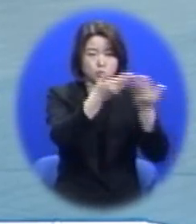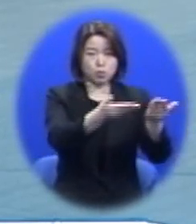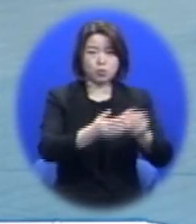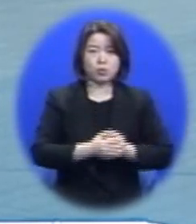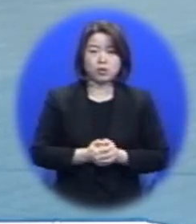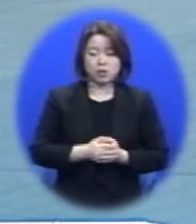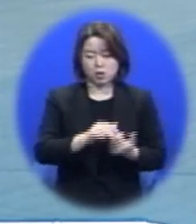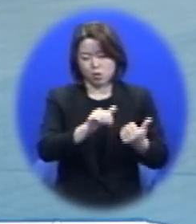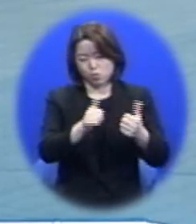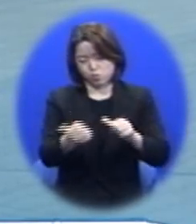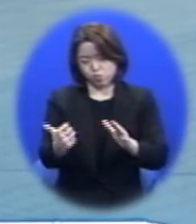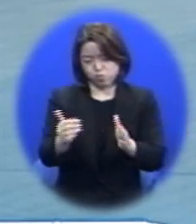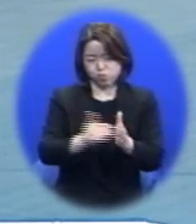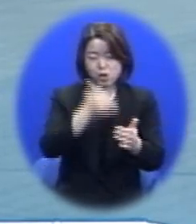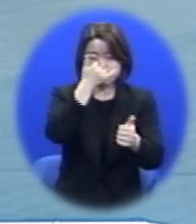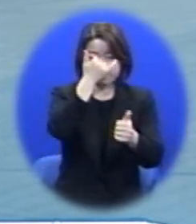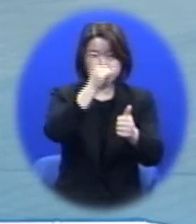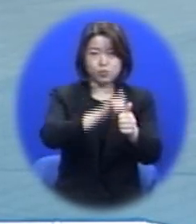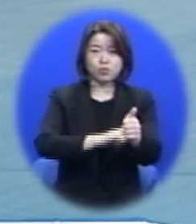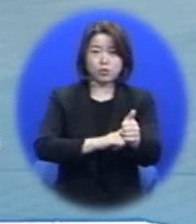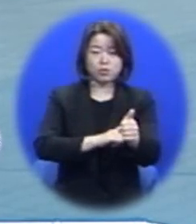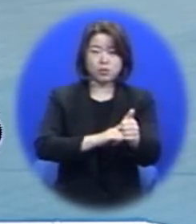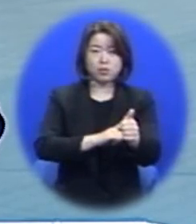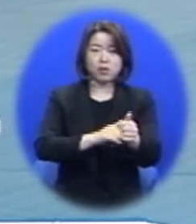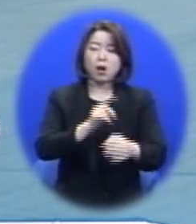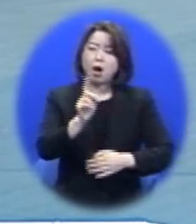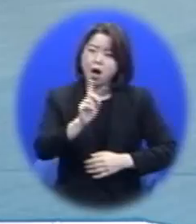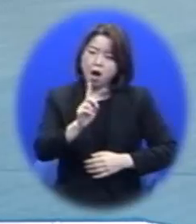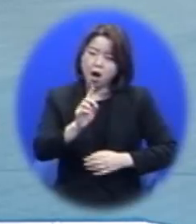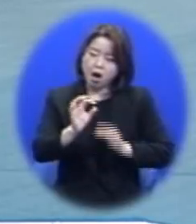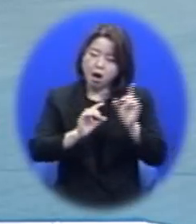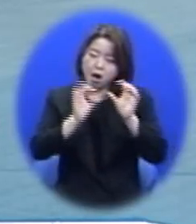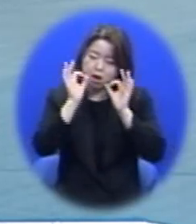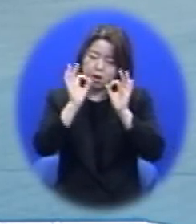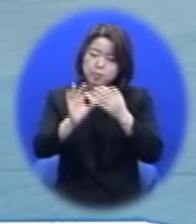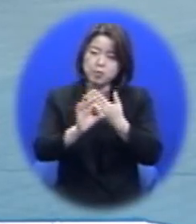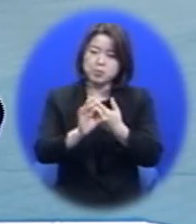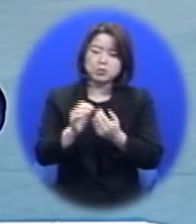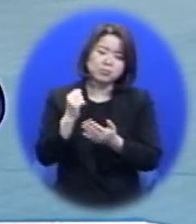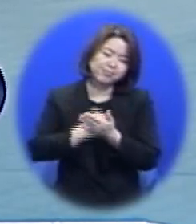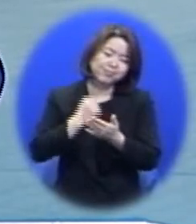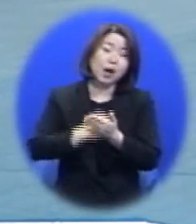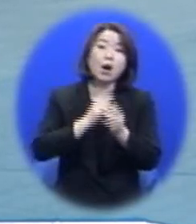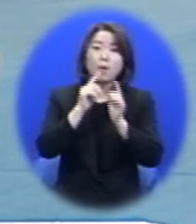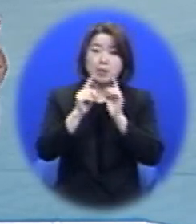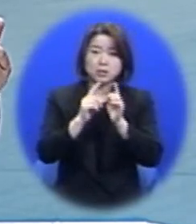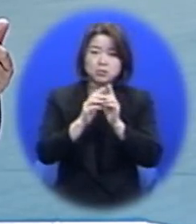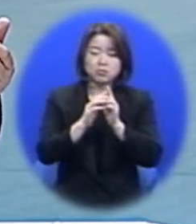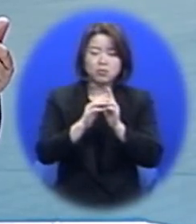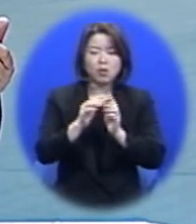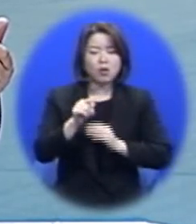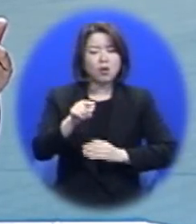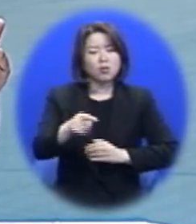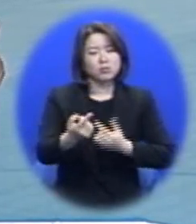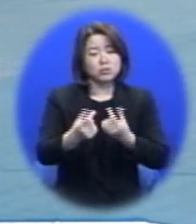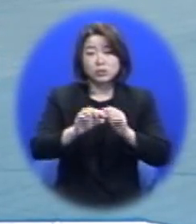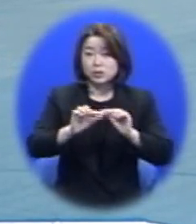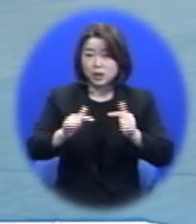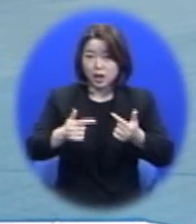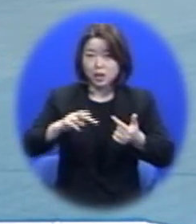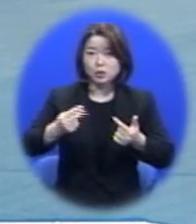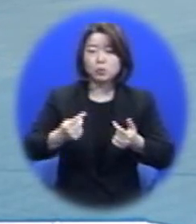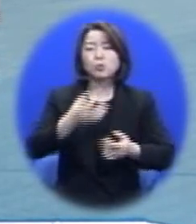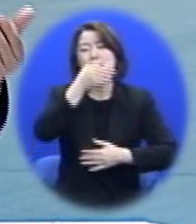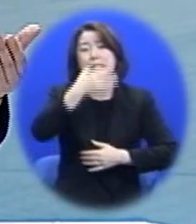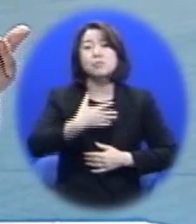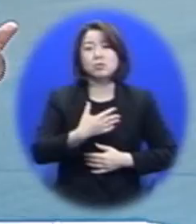죽도록 충성하라. 어떻게 보면 좀 섭섭한 말씀입니다. 아, 그렇지 않아도 지금 힘들어 죽겠는데